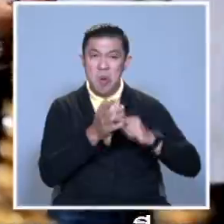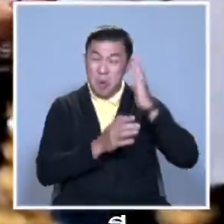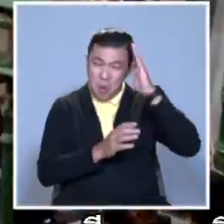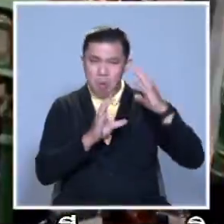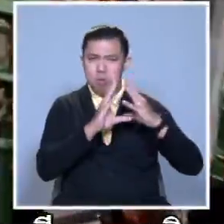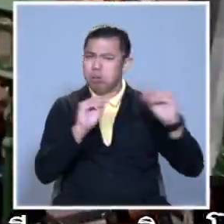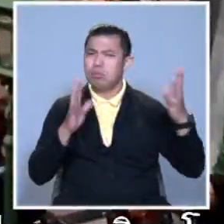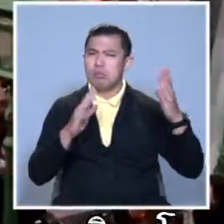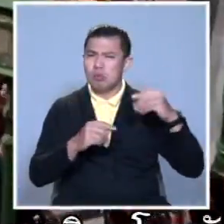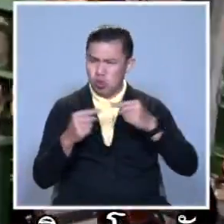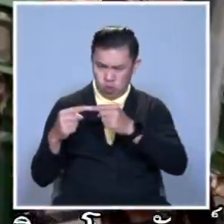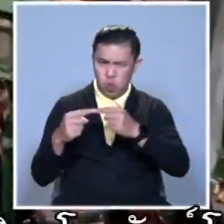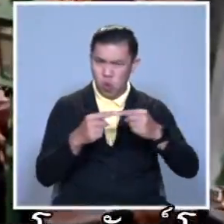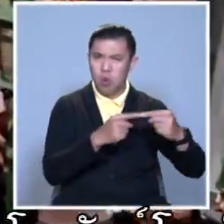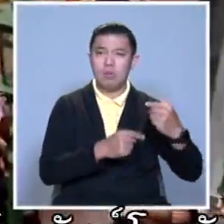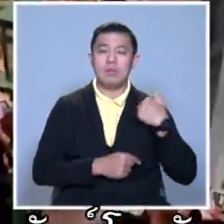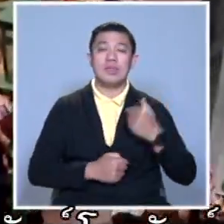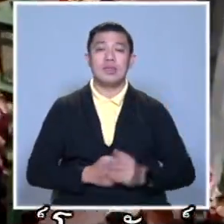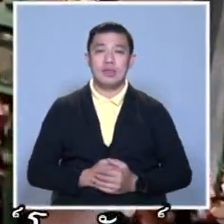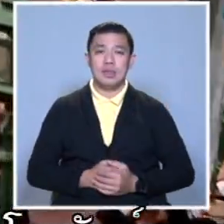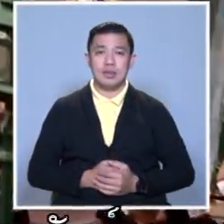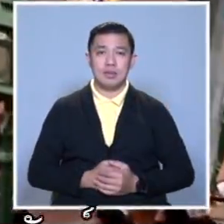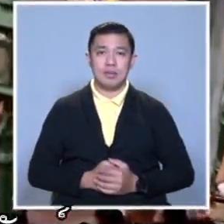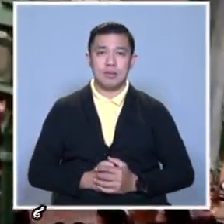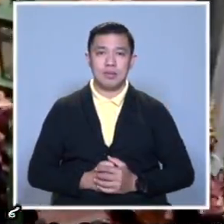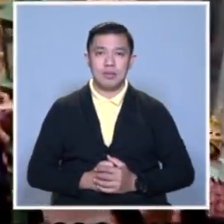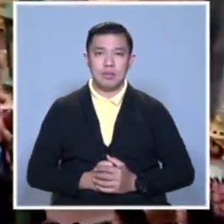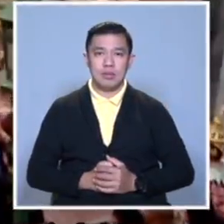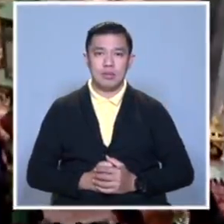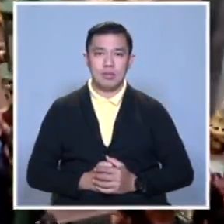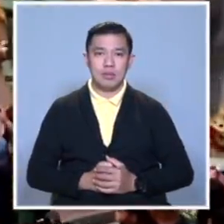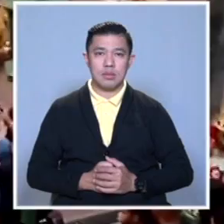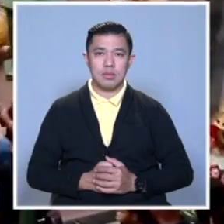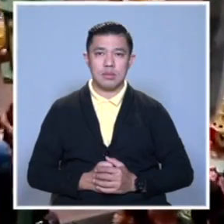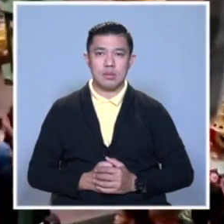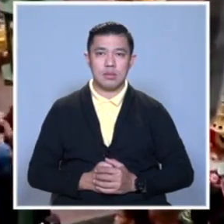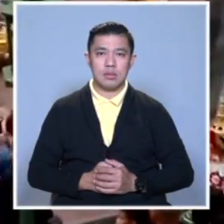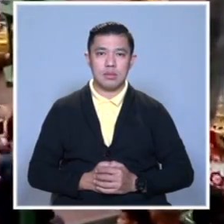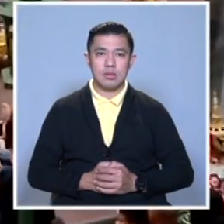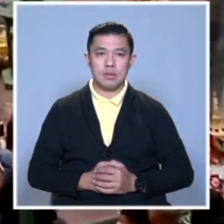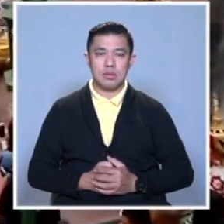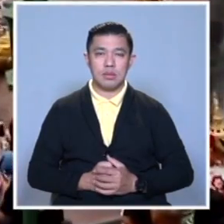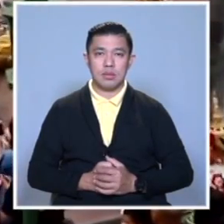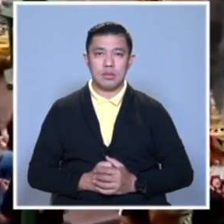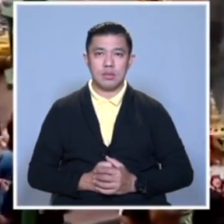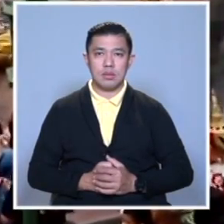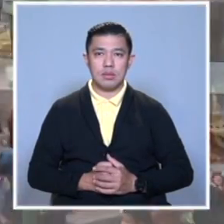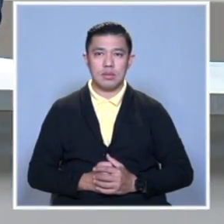จากสังคมธนากรสวัสดิ์ชัยถ่ายภาพวงวีระแพรประเสริฐ 24U รายง